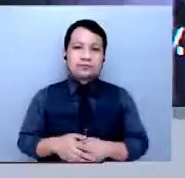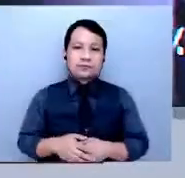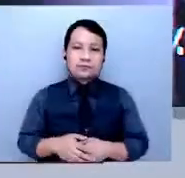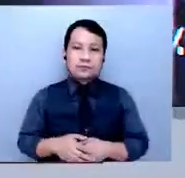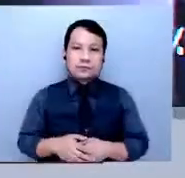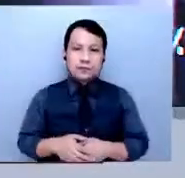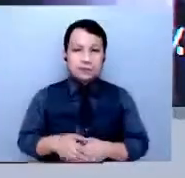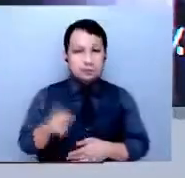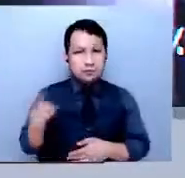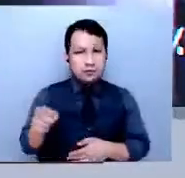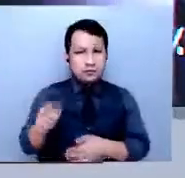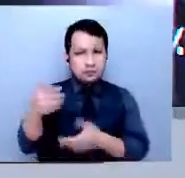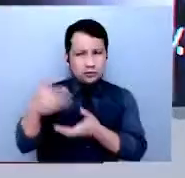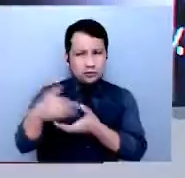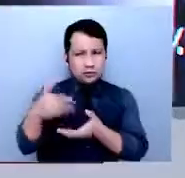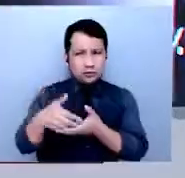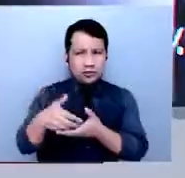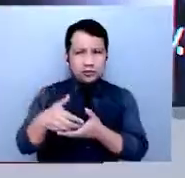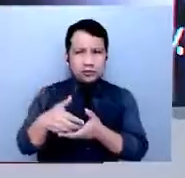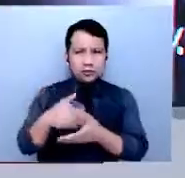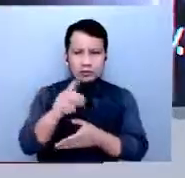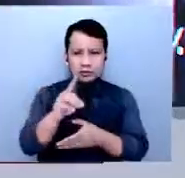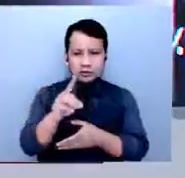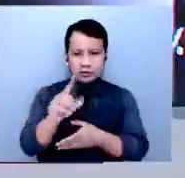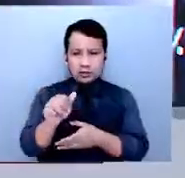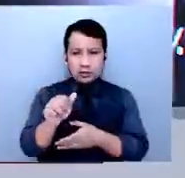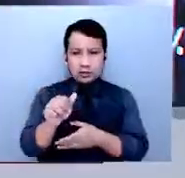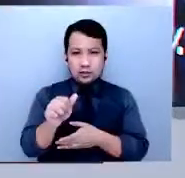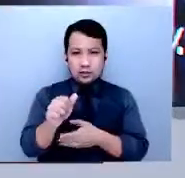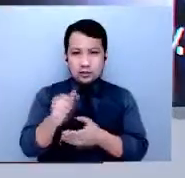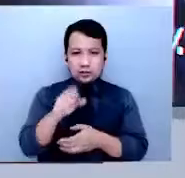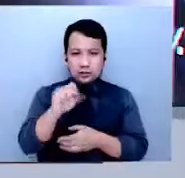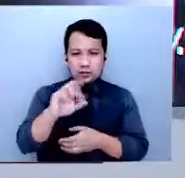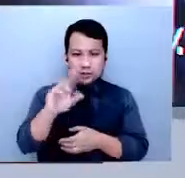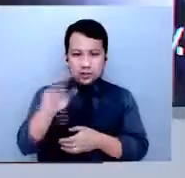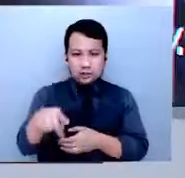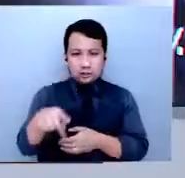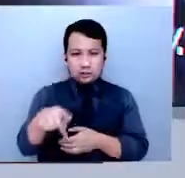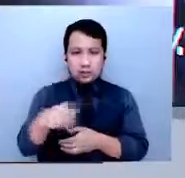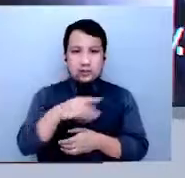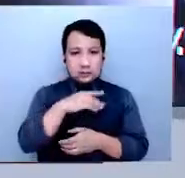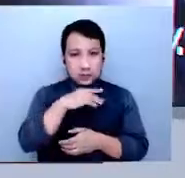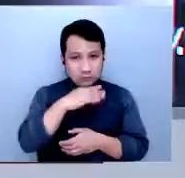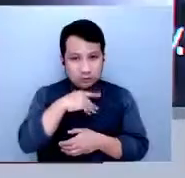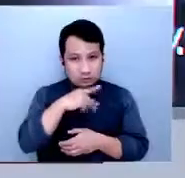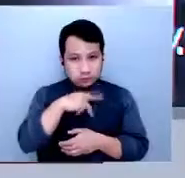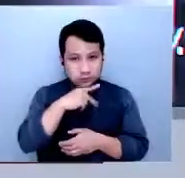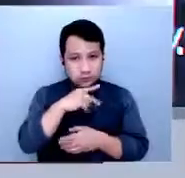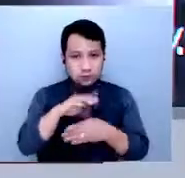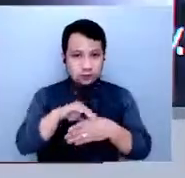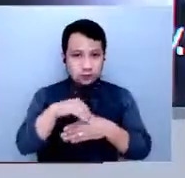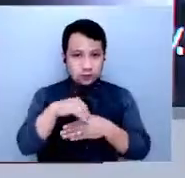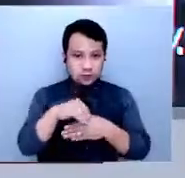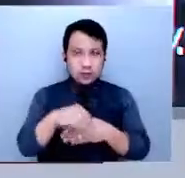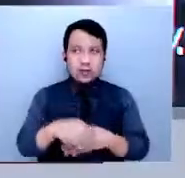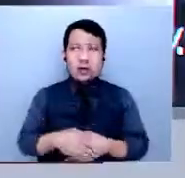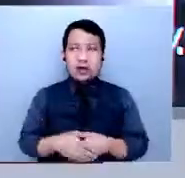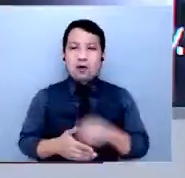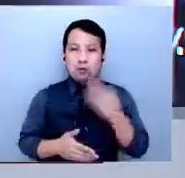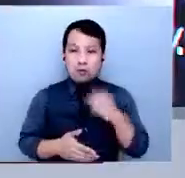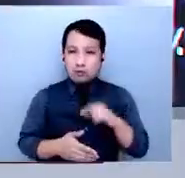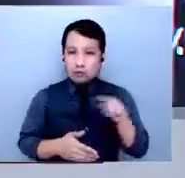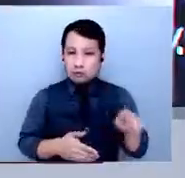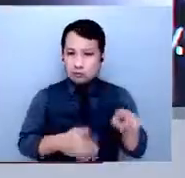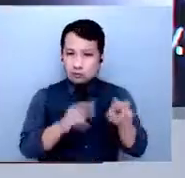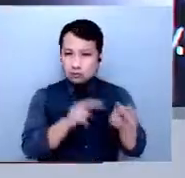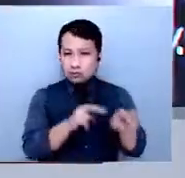Pinag-aaralan ng Department of Agriculture na magpatupad na ng Suggested Retail Price o SRP sa karneng baboy. Base kasi sa monitoring ng